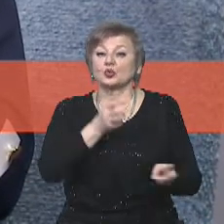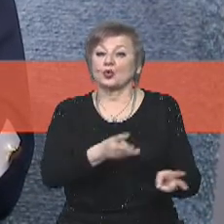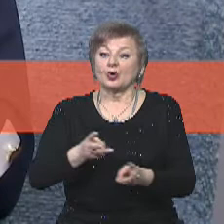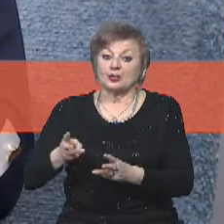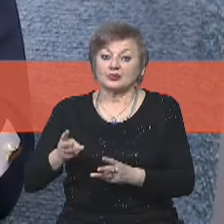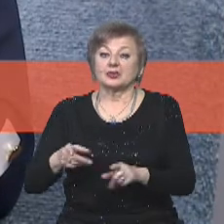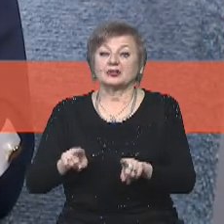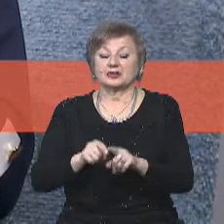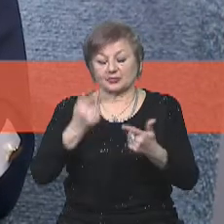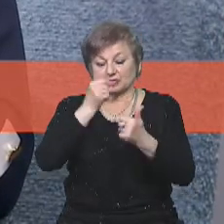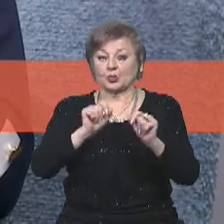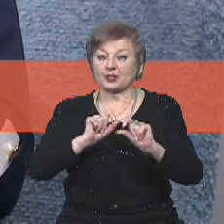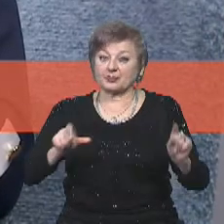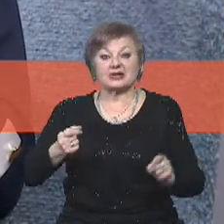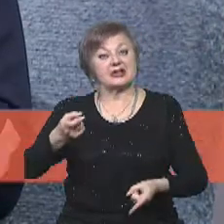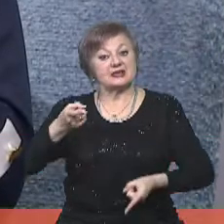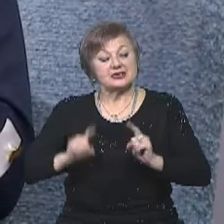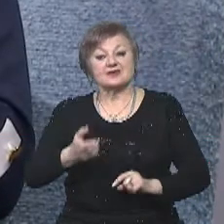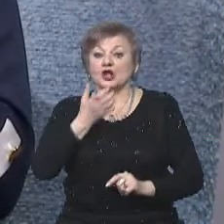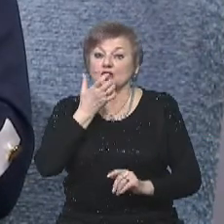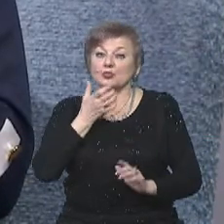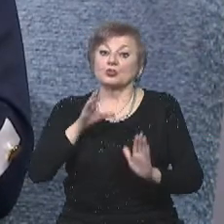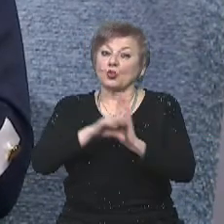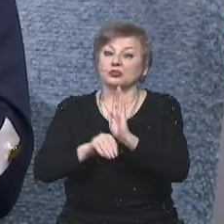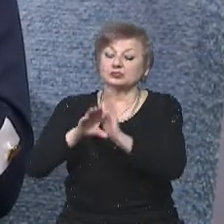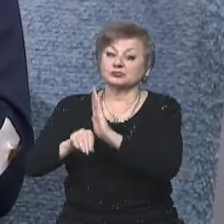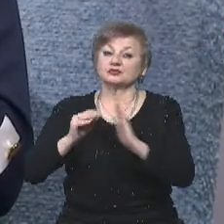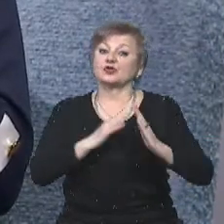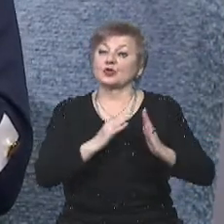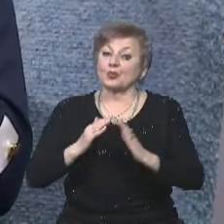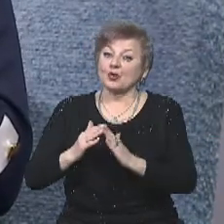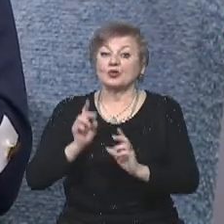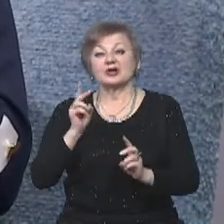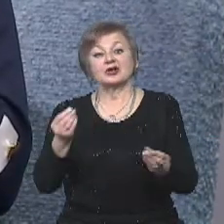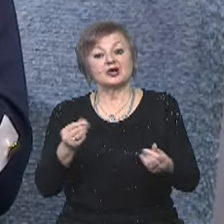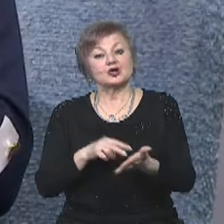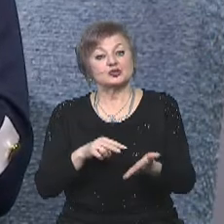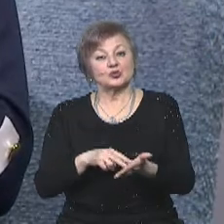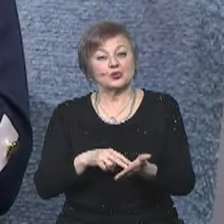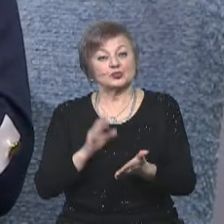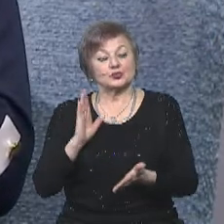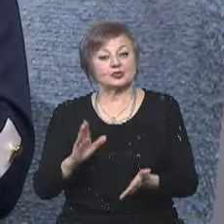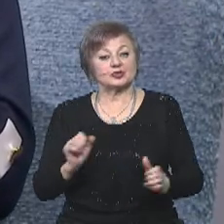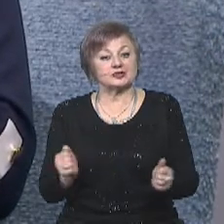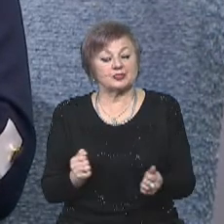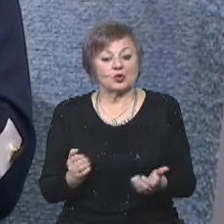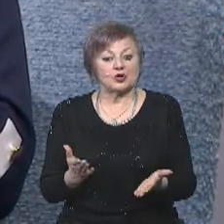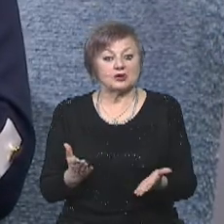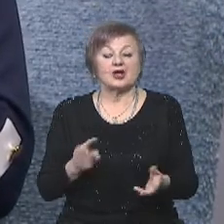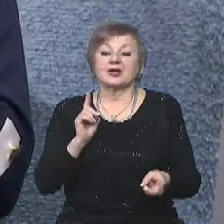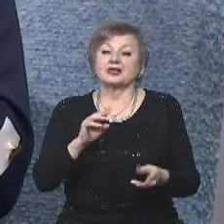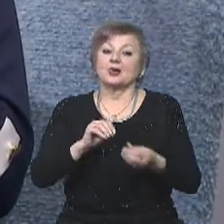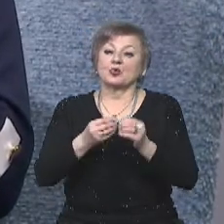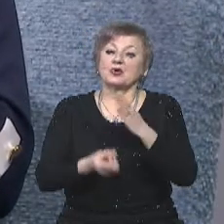сайт підприємства. Чи дійсно тепло дійшло до наших домівок? Яка його вартість буде цієї зими? Та які проблеми